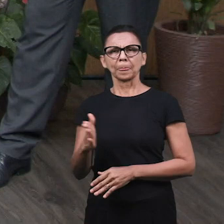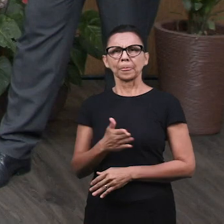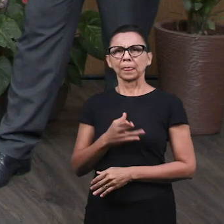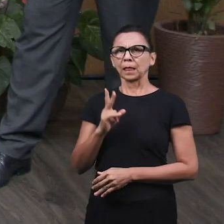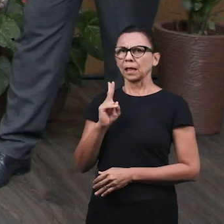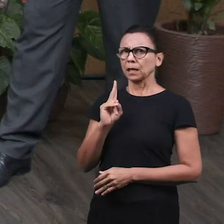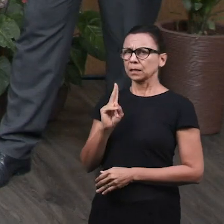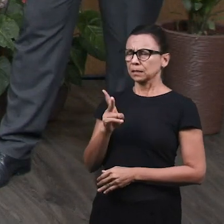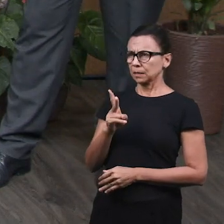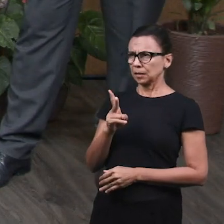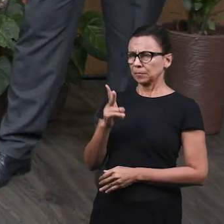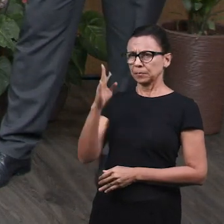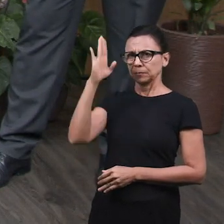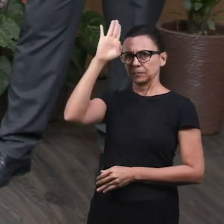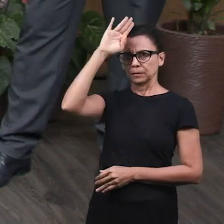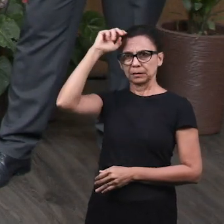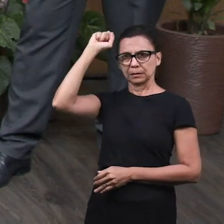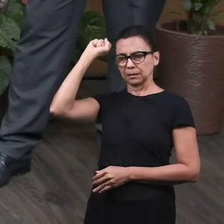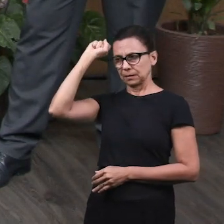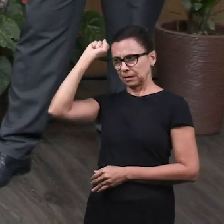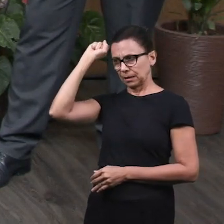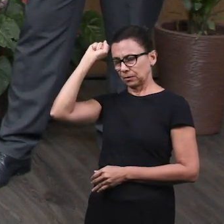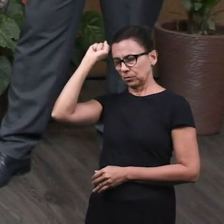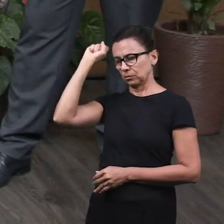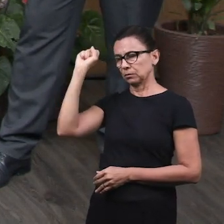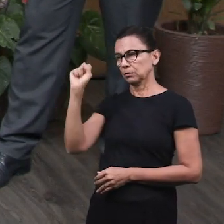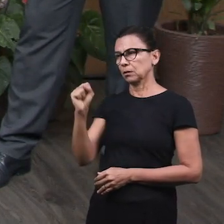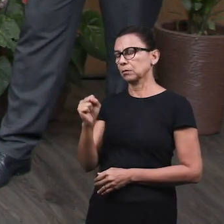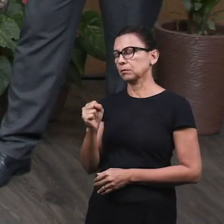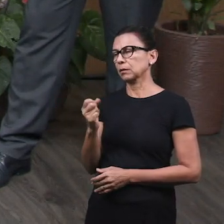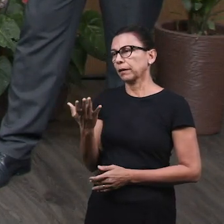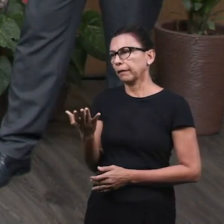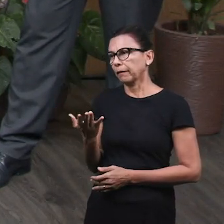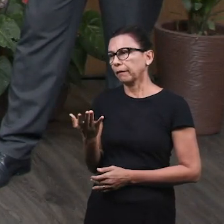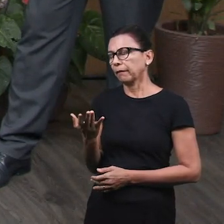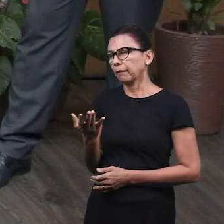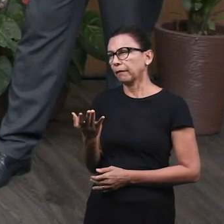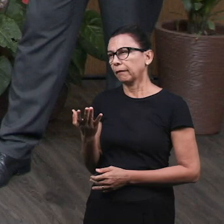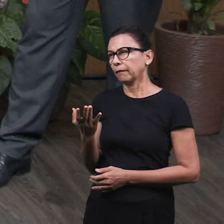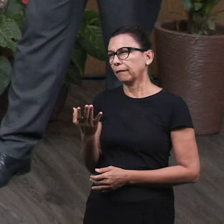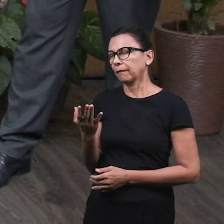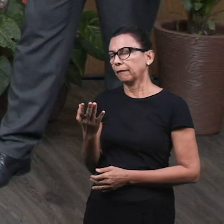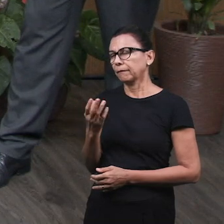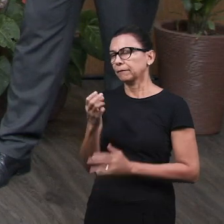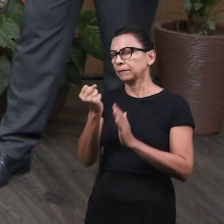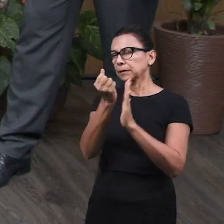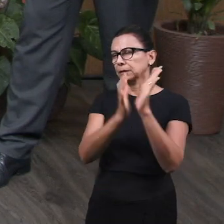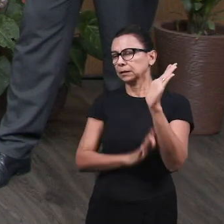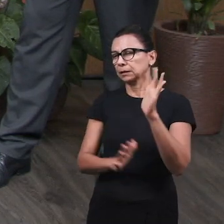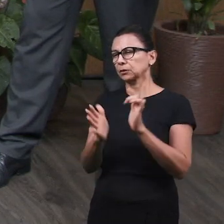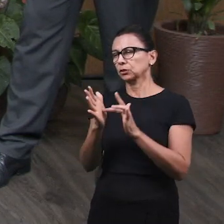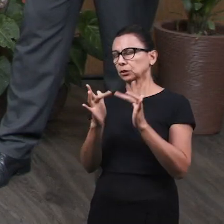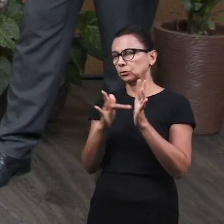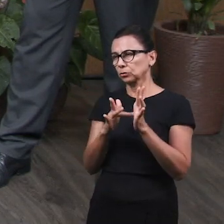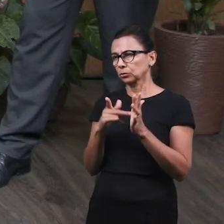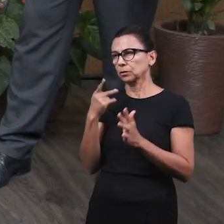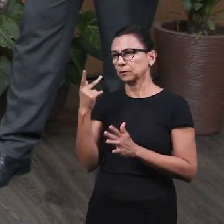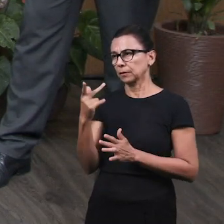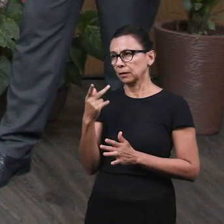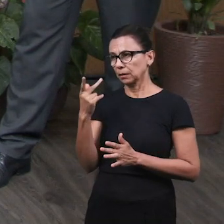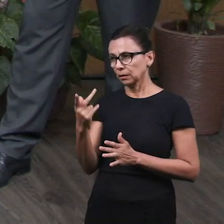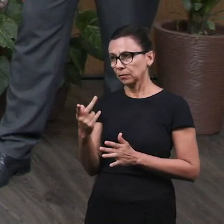nous parlons du sang du Seigneur Jésus, nous nous rappelons des